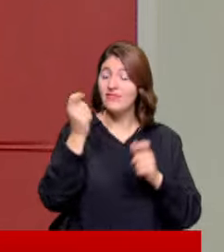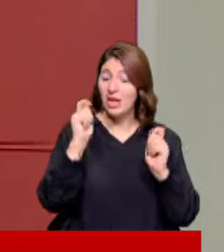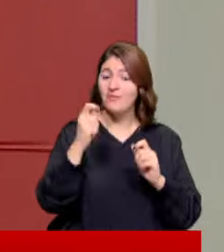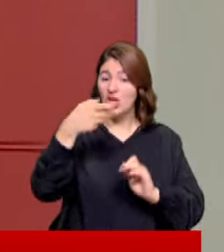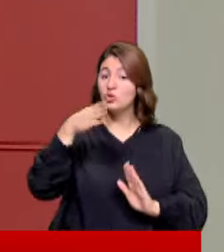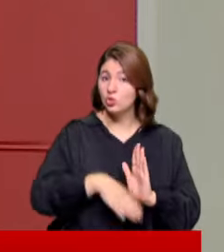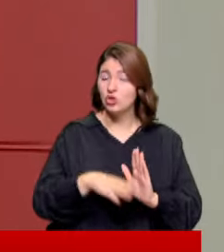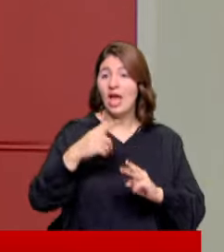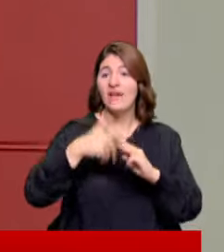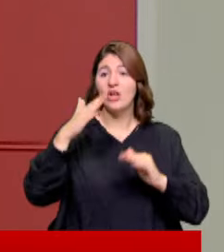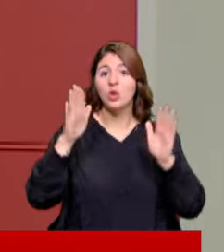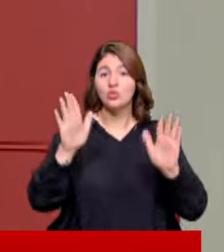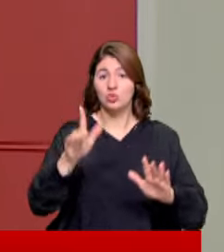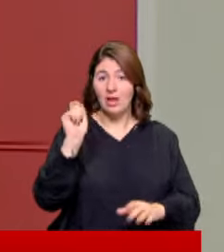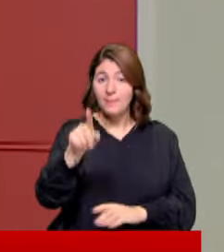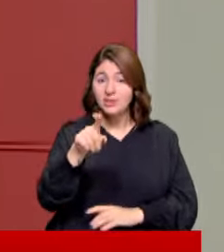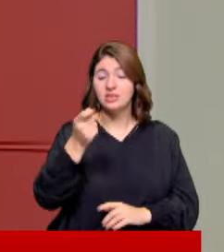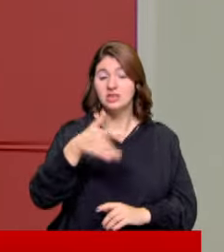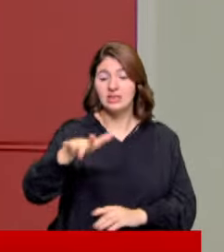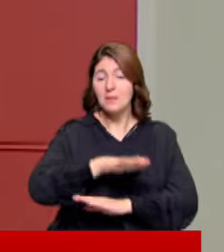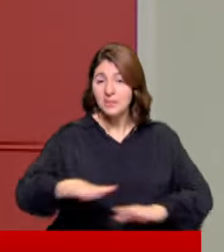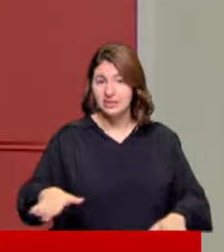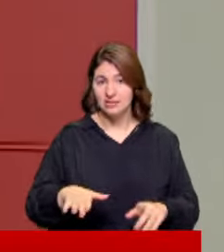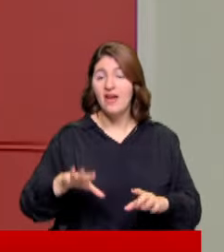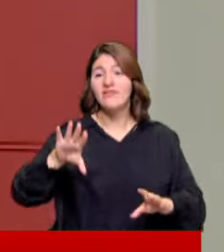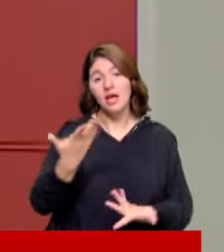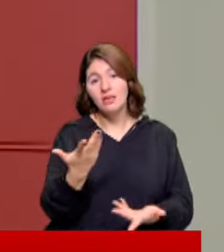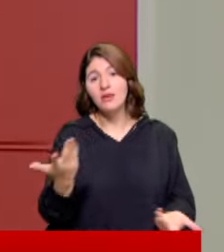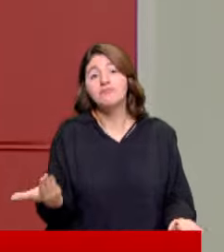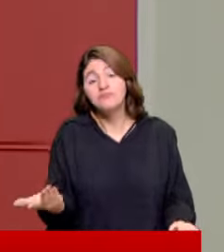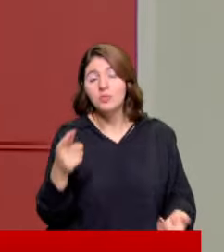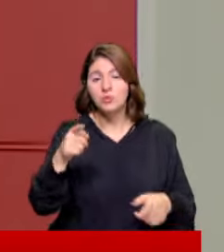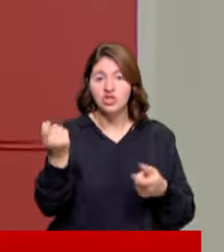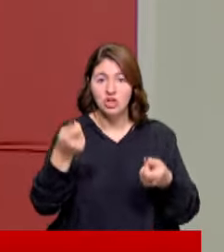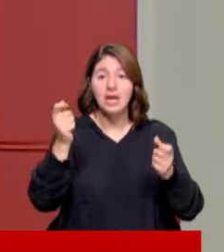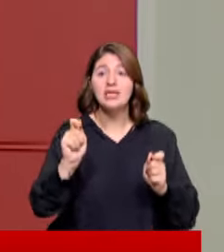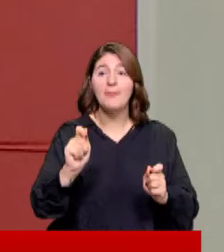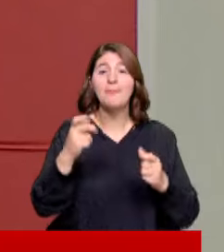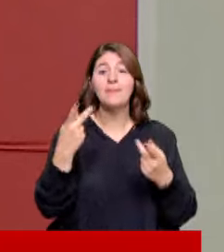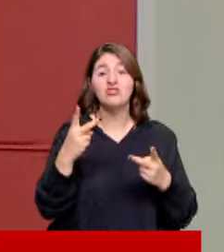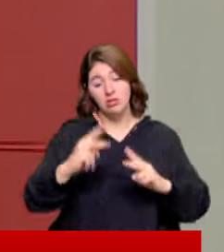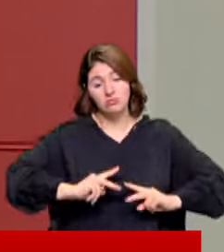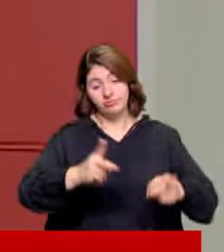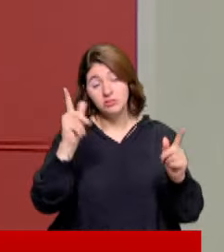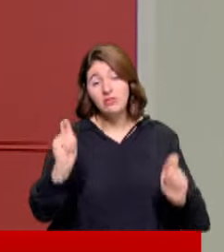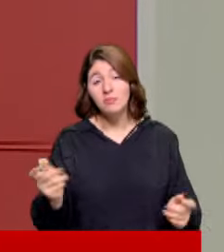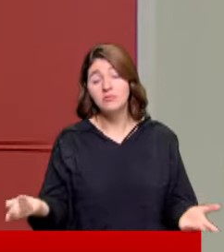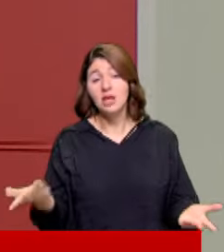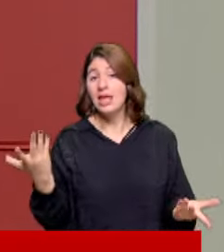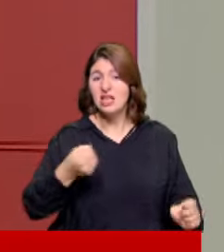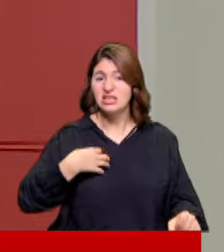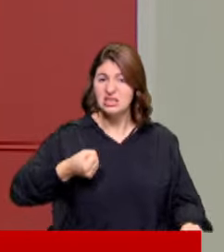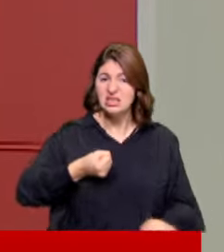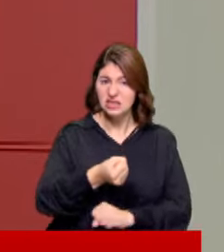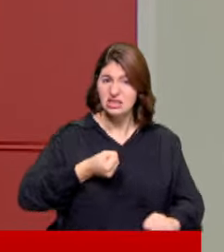düşür, enflasyonu durdur, işsizliği bitir ya da bu işi yapabileceklere bırak. Ne kadar